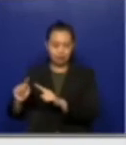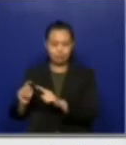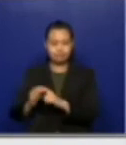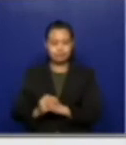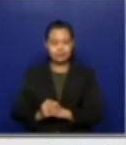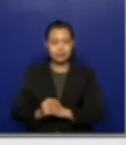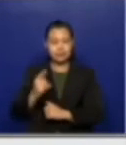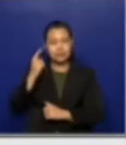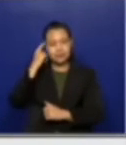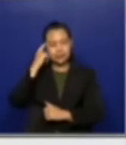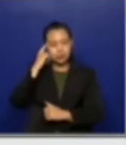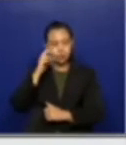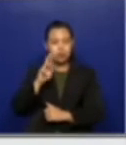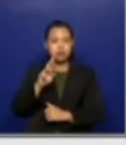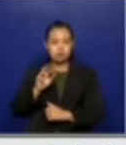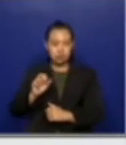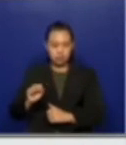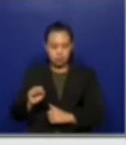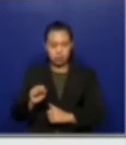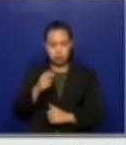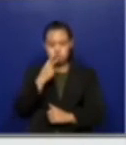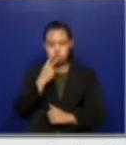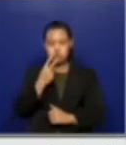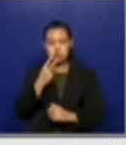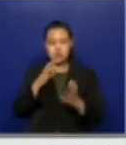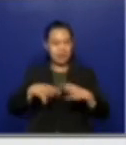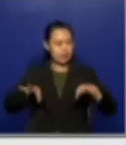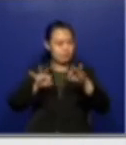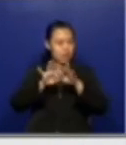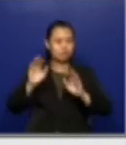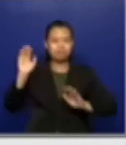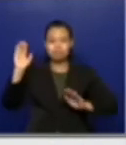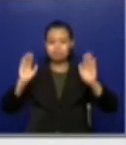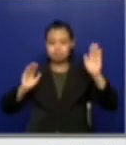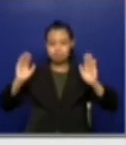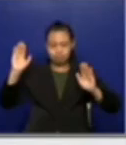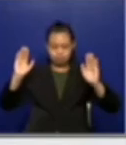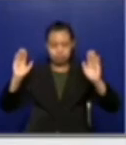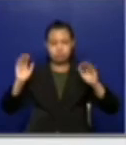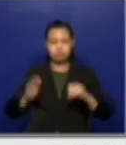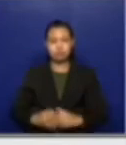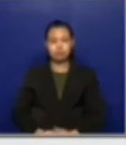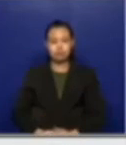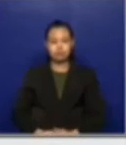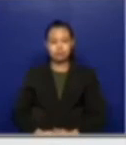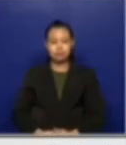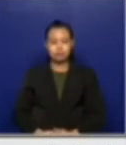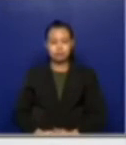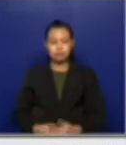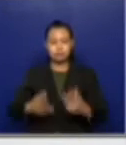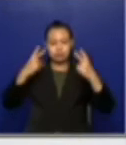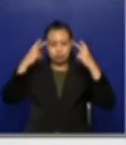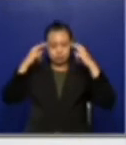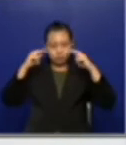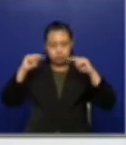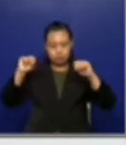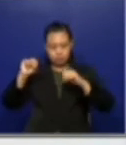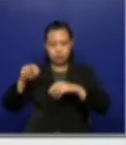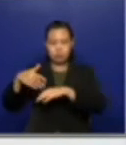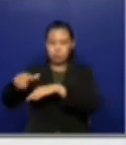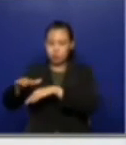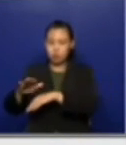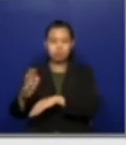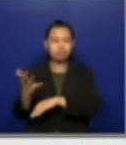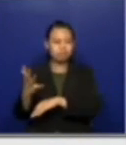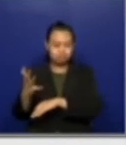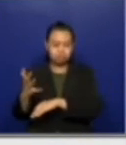าธิปไตยไว้ให้ได้ไม่ควรมีนายกรัฐมนตรีจากคนนอกท่